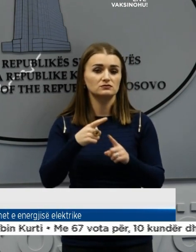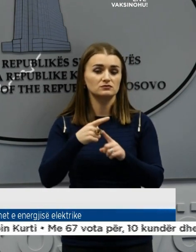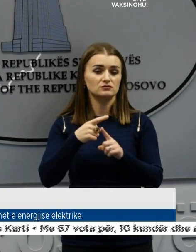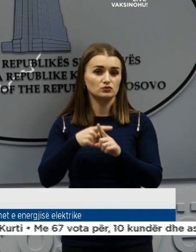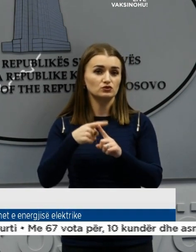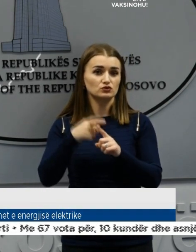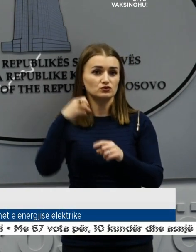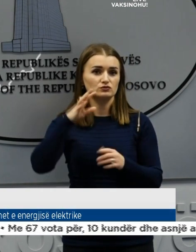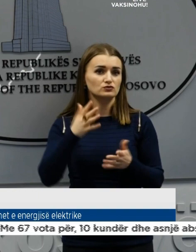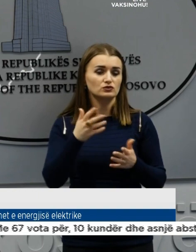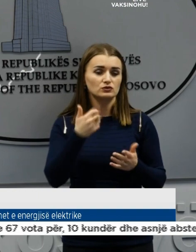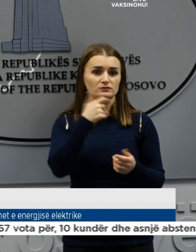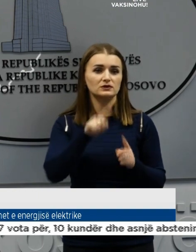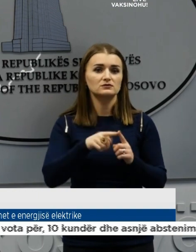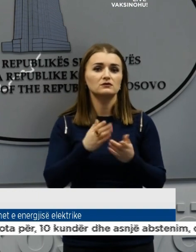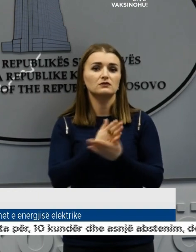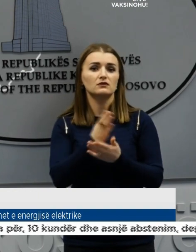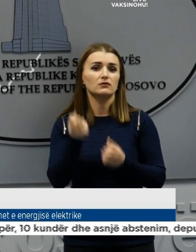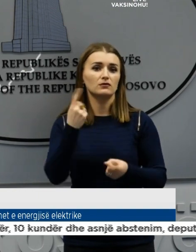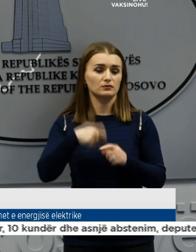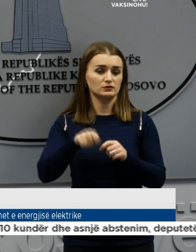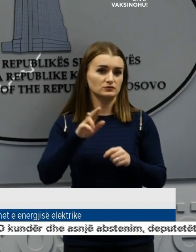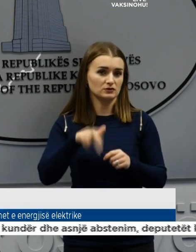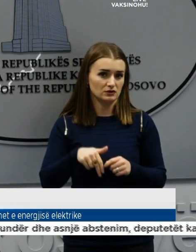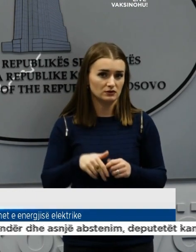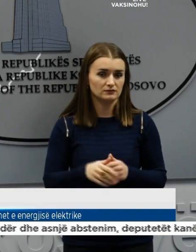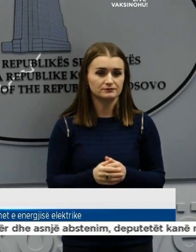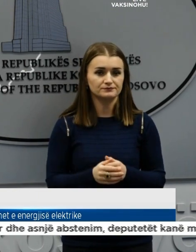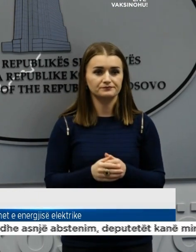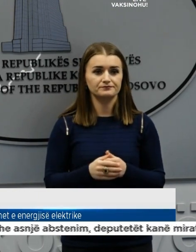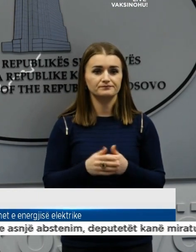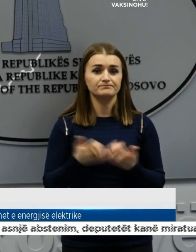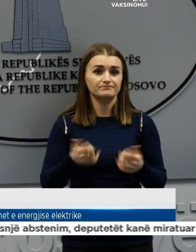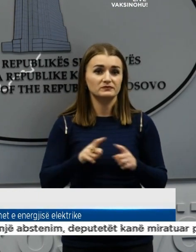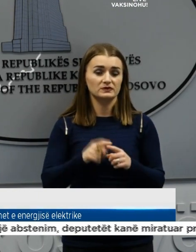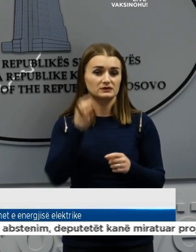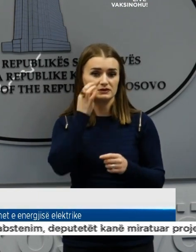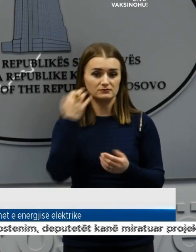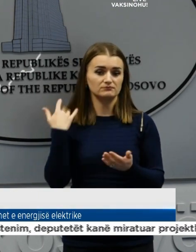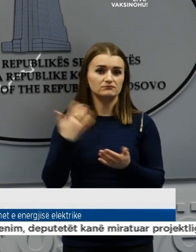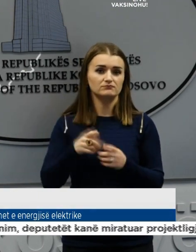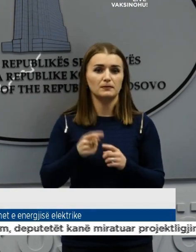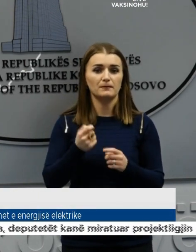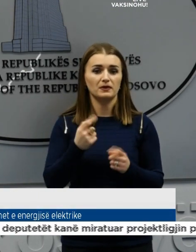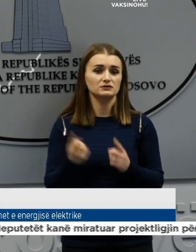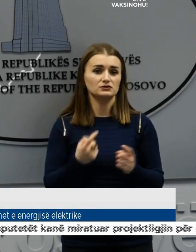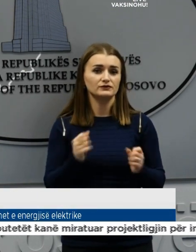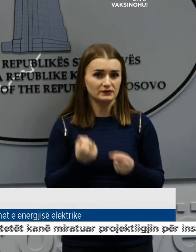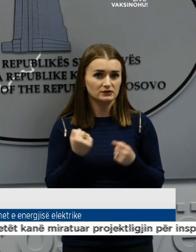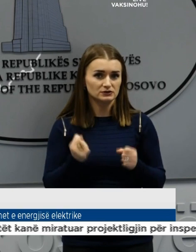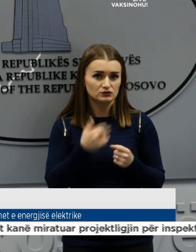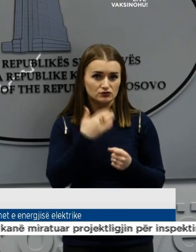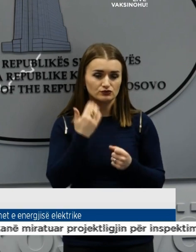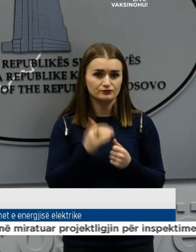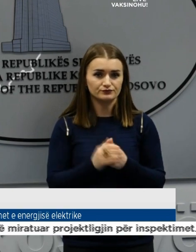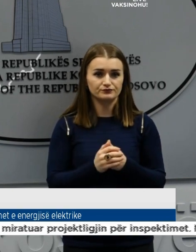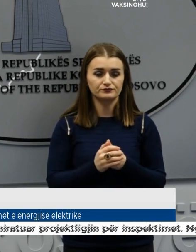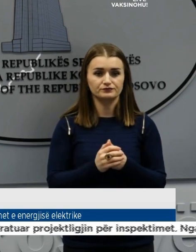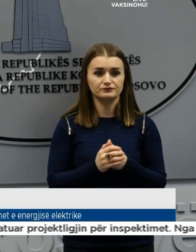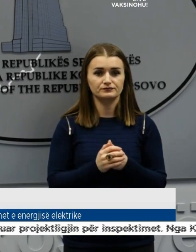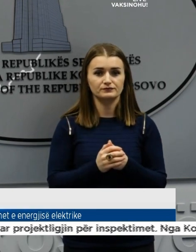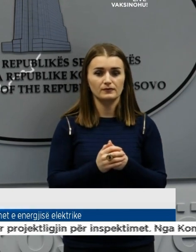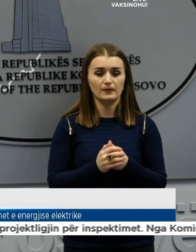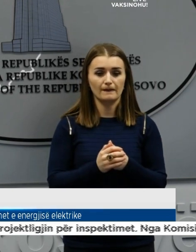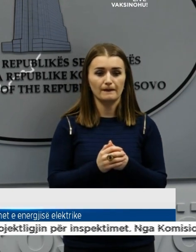sistem. Kjo situatë është përkeqësuar gjatë ditëve të fundit. Si pasojë e mosbalancimit kërkesës dhe ofertës për